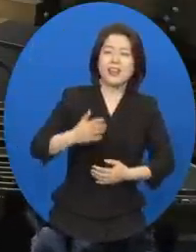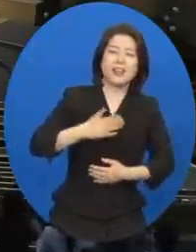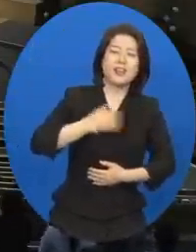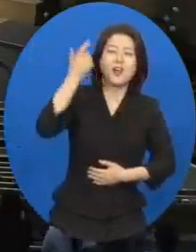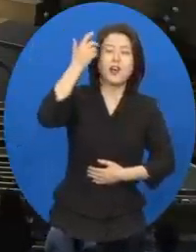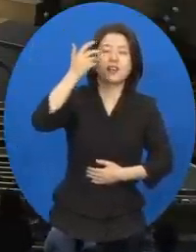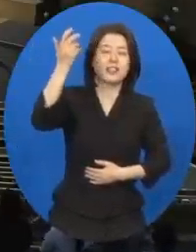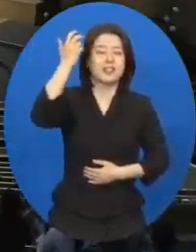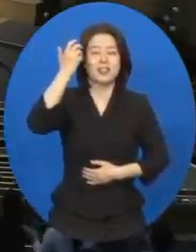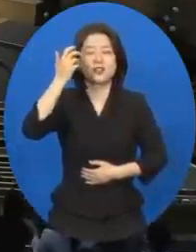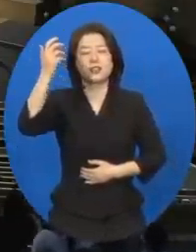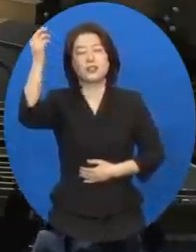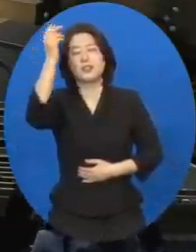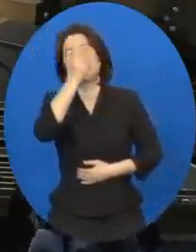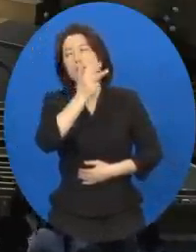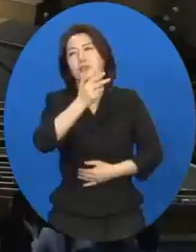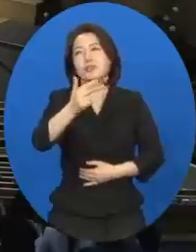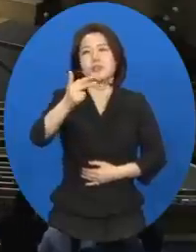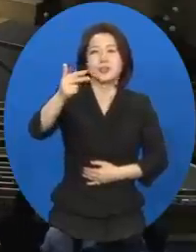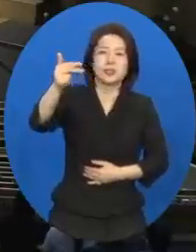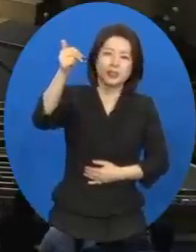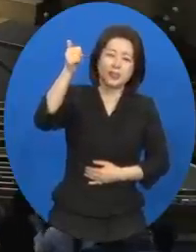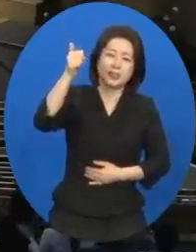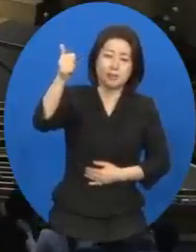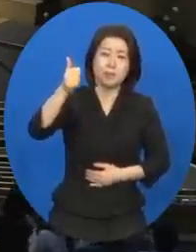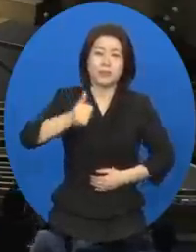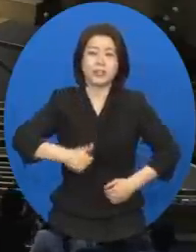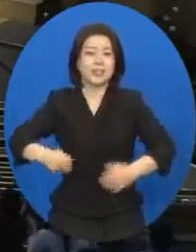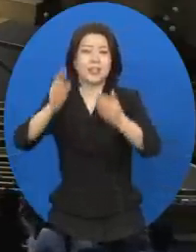내 영이 주를